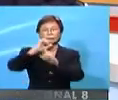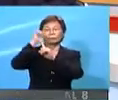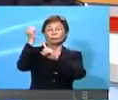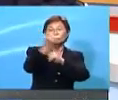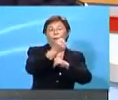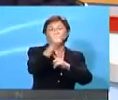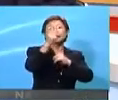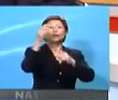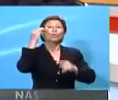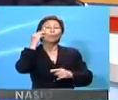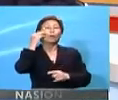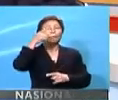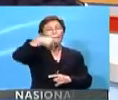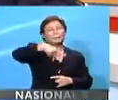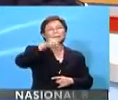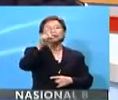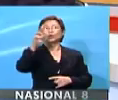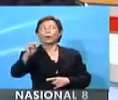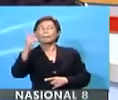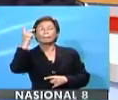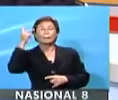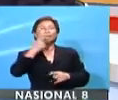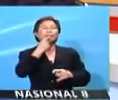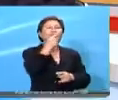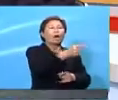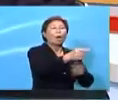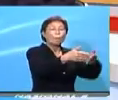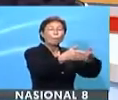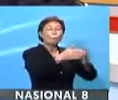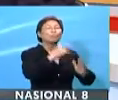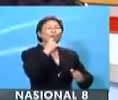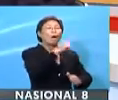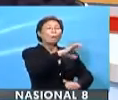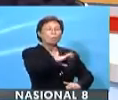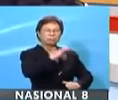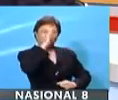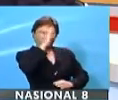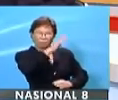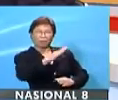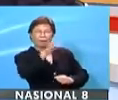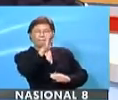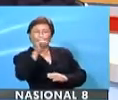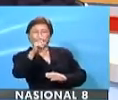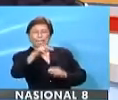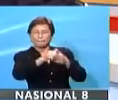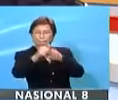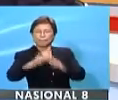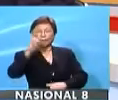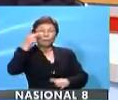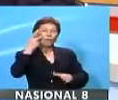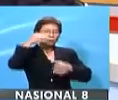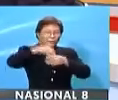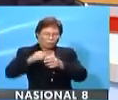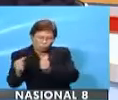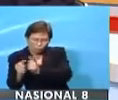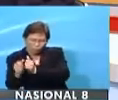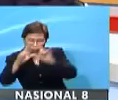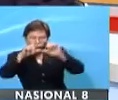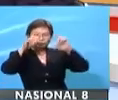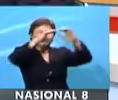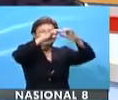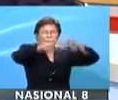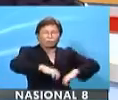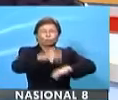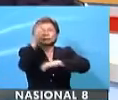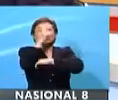Pertubuhan Satu Melayu P1M Kelantan meminta polis menyiasat dakwaan kononnya ada bekas pemimpin politik terbabit dalam komplot menjatuhkan